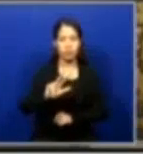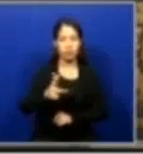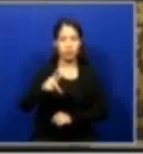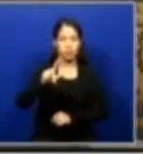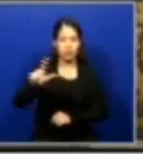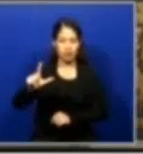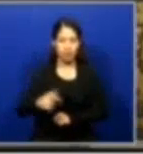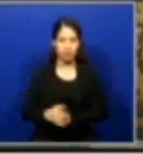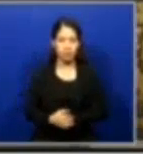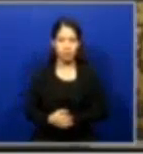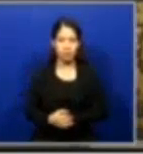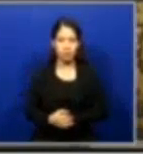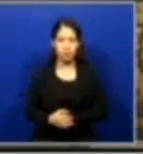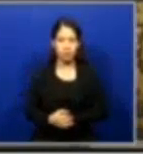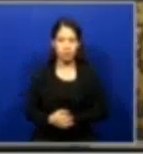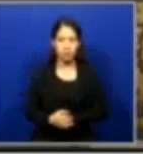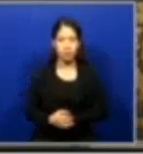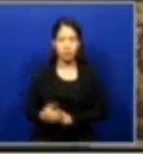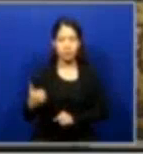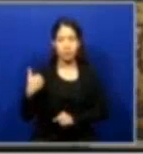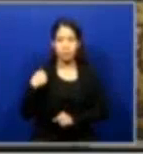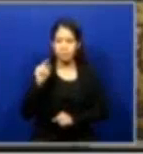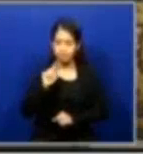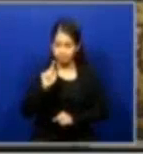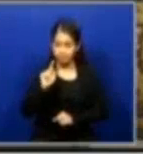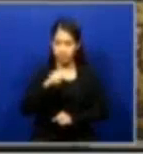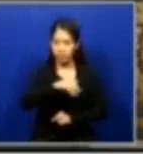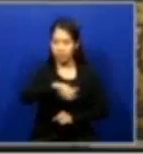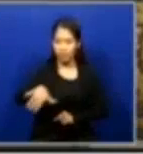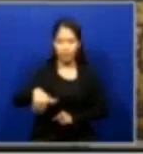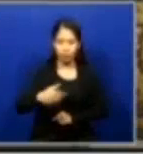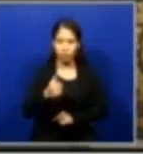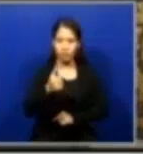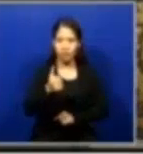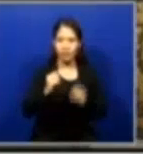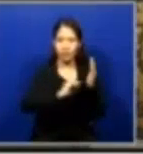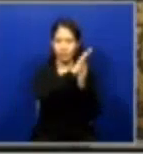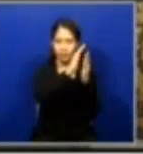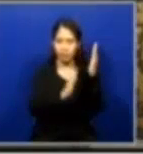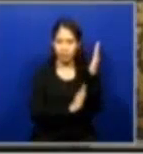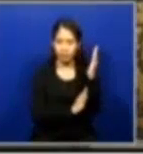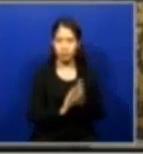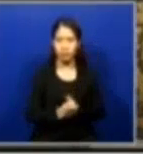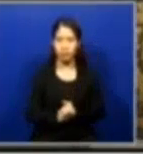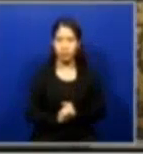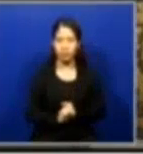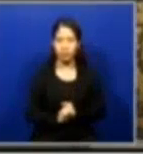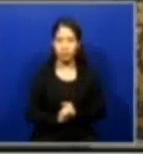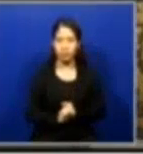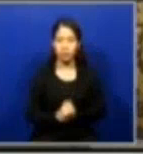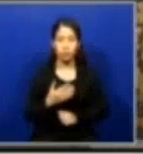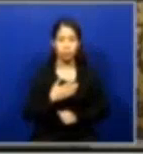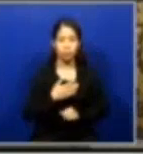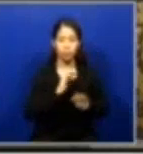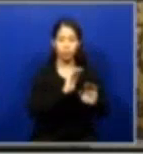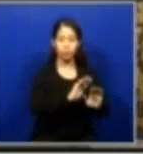ท่านประธานครับมันก็จะเกิดสิ่งเหล่านี้ทั่วไปทั้งประเทศเลยนะฮะผมฝาก